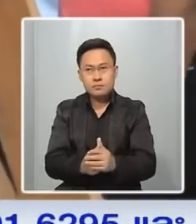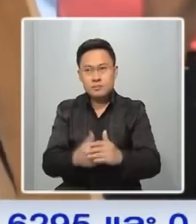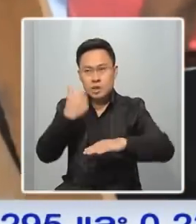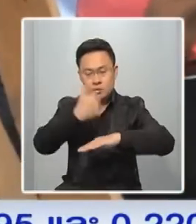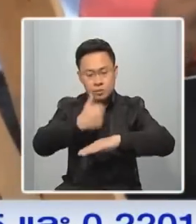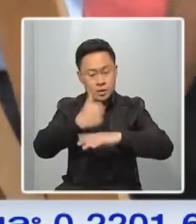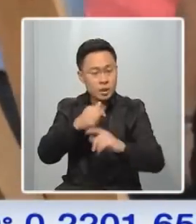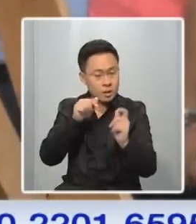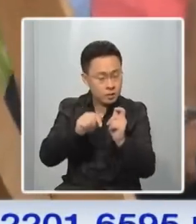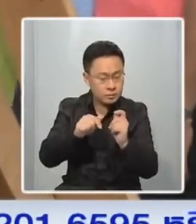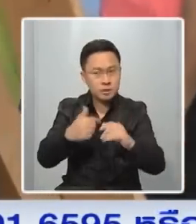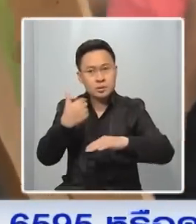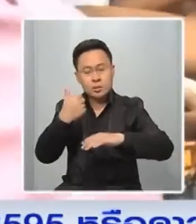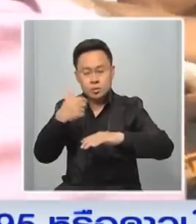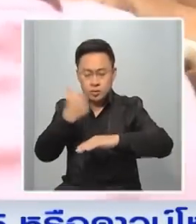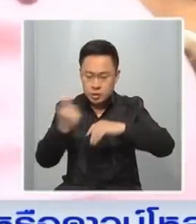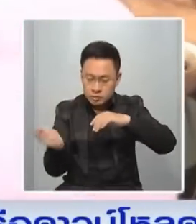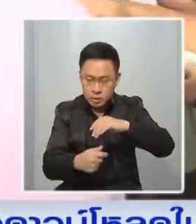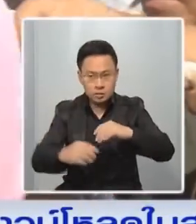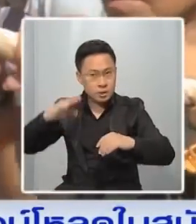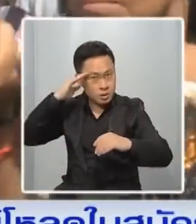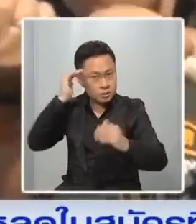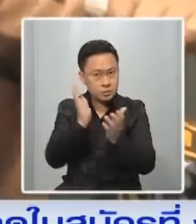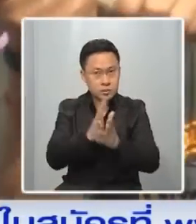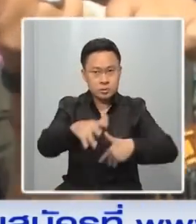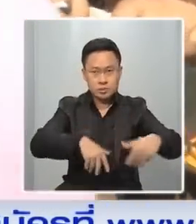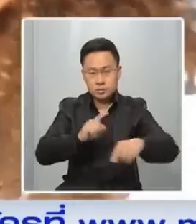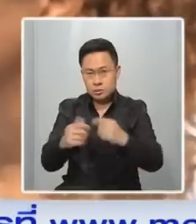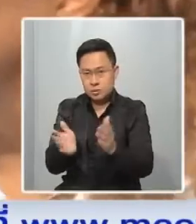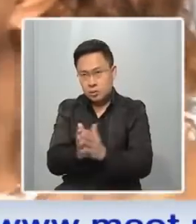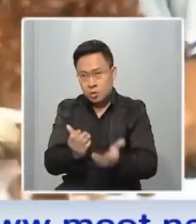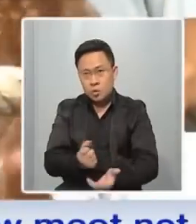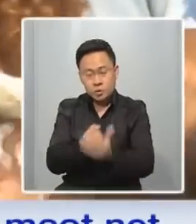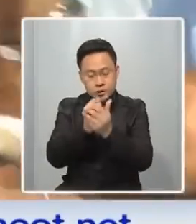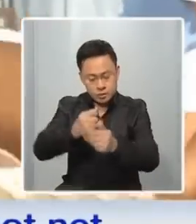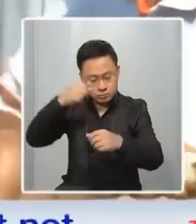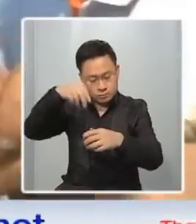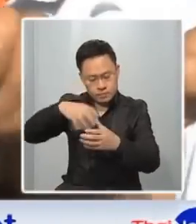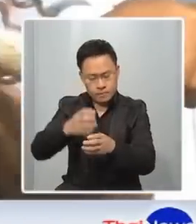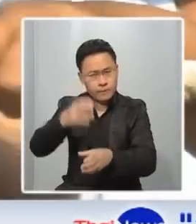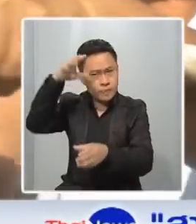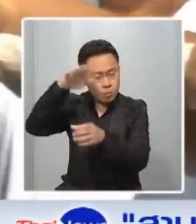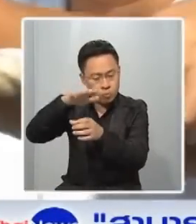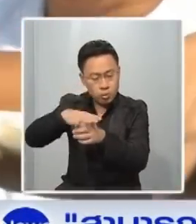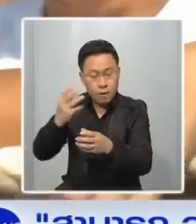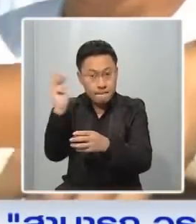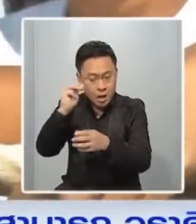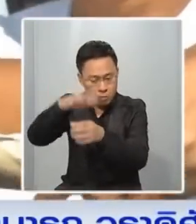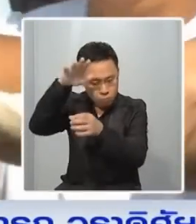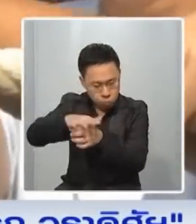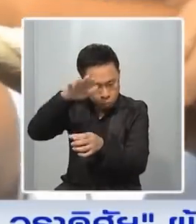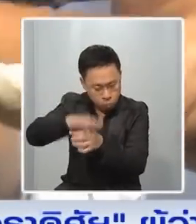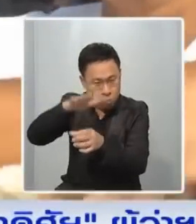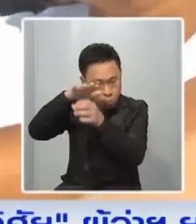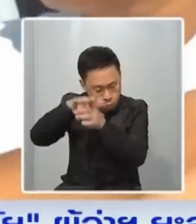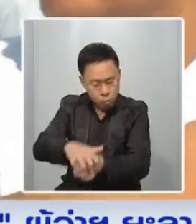ำนันผู้ใหญ่บ้านผู้นำศาสนาทหารตำรวจและชาวบ้านร่วมพิธีตอกเสาเอกเพื่อแสดงความเป็นน้ำหนึ่งใจเดียวกันในการก่อสร้าง